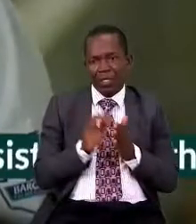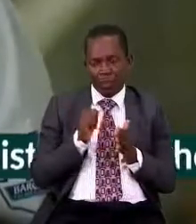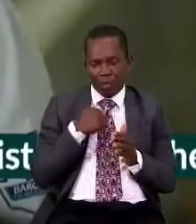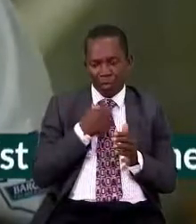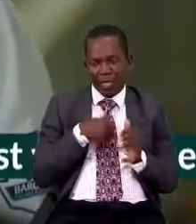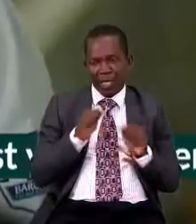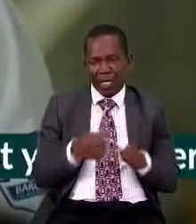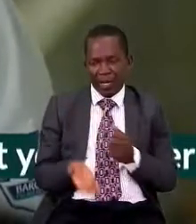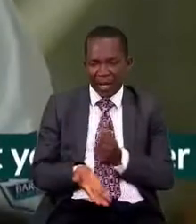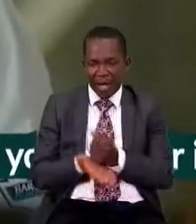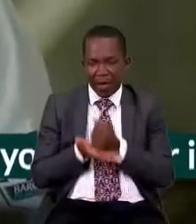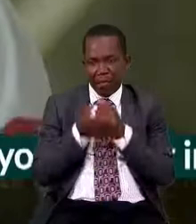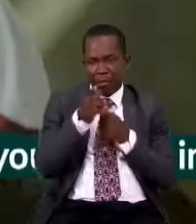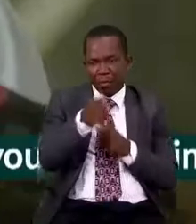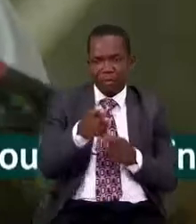plus.